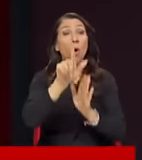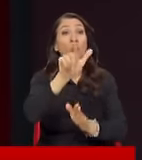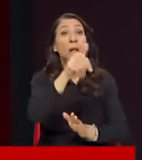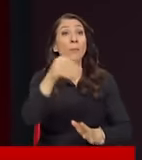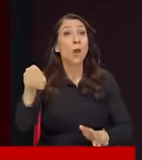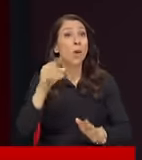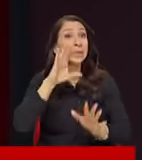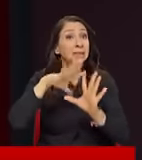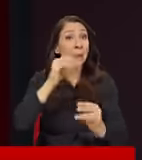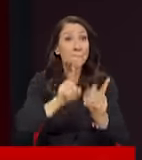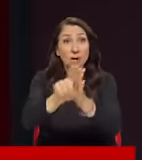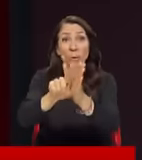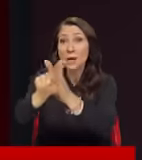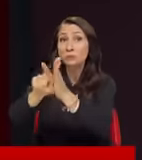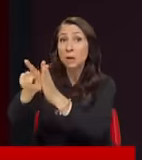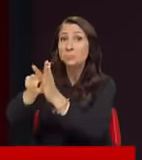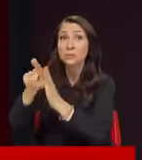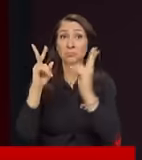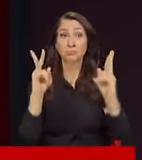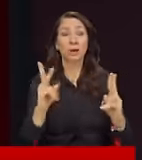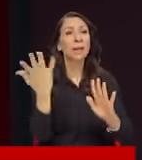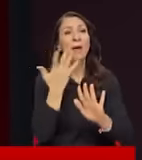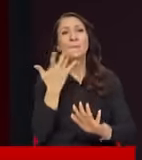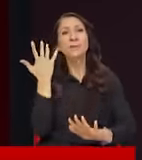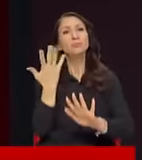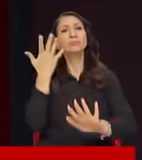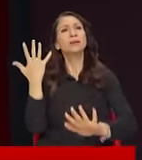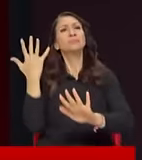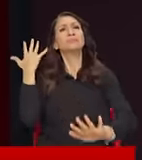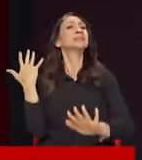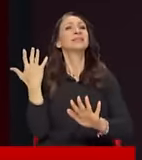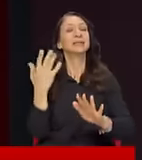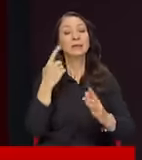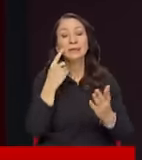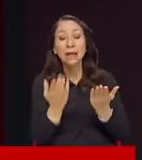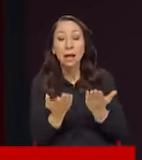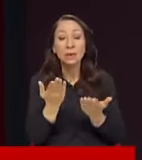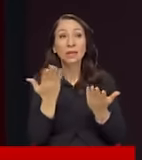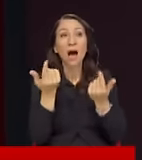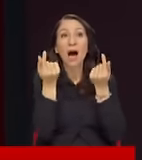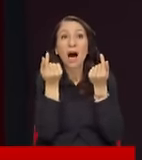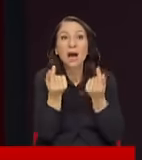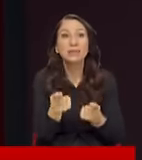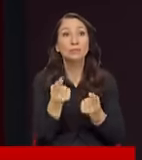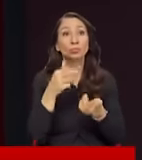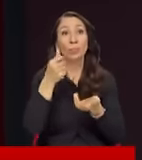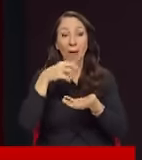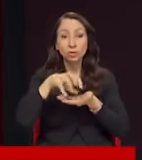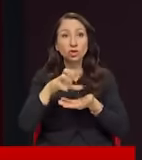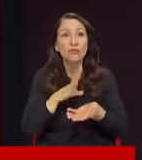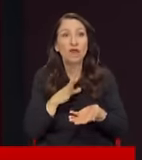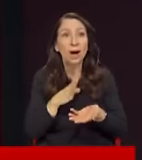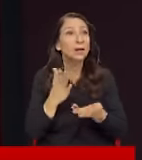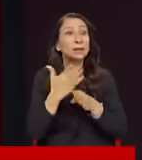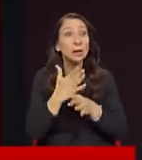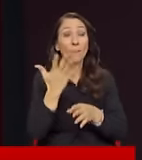milyon insanımız başardı. Hem de daha önceki 5 yıllarla kıyaslandığında çok daha az bir bütçeyle başardı.